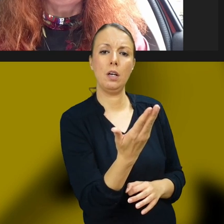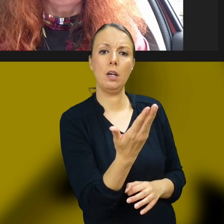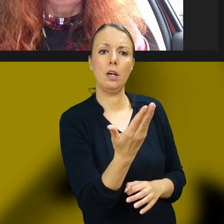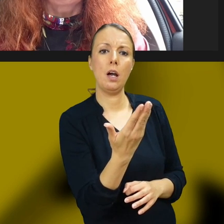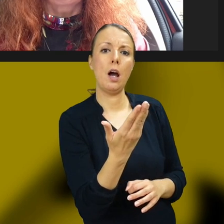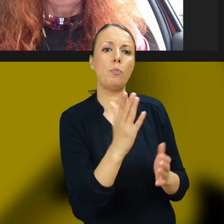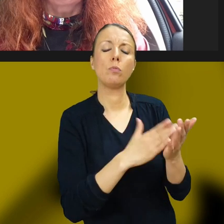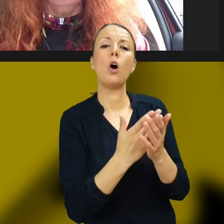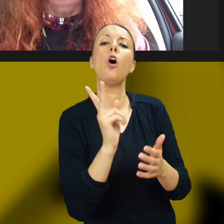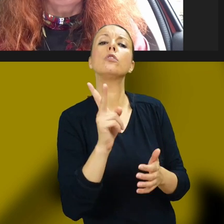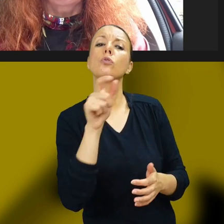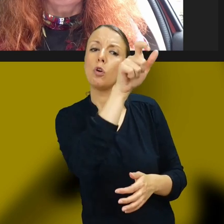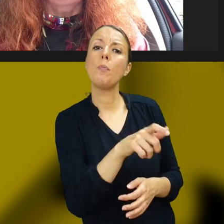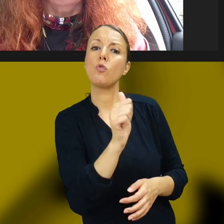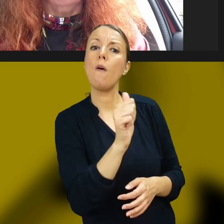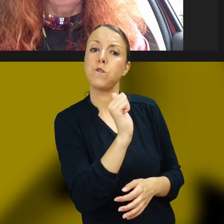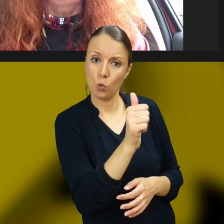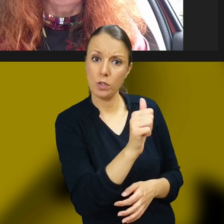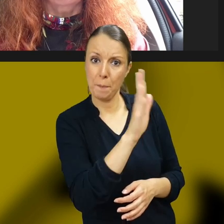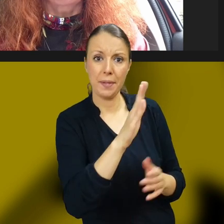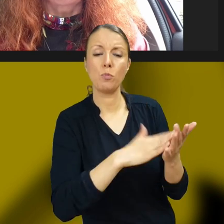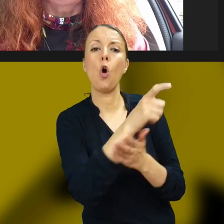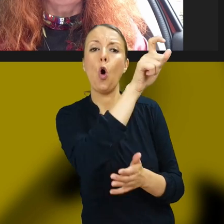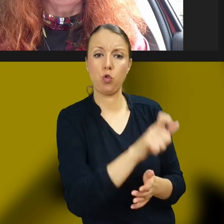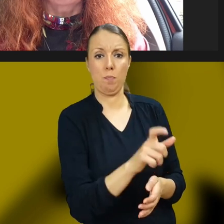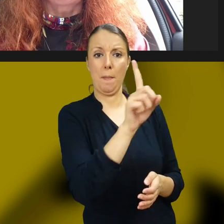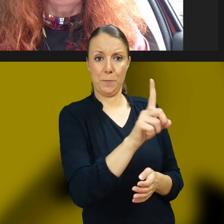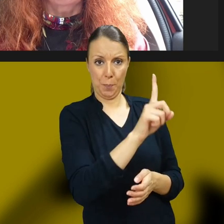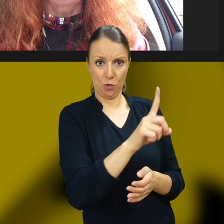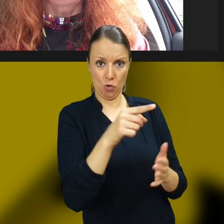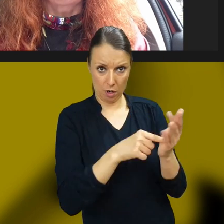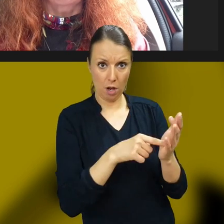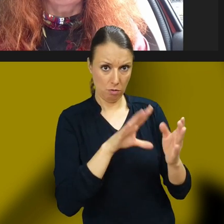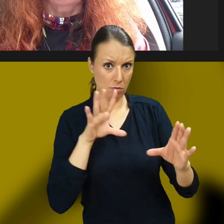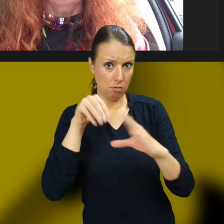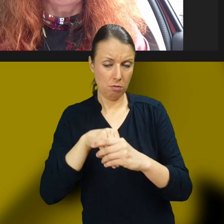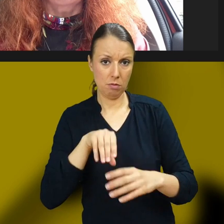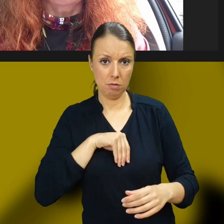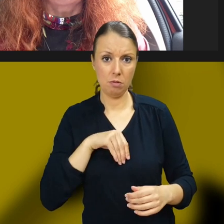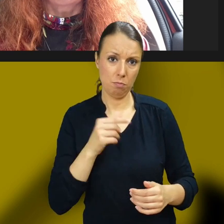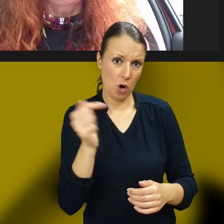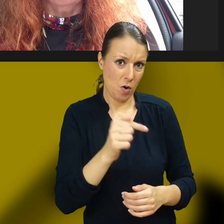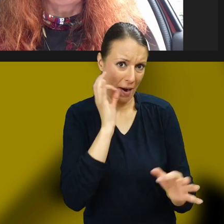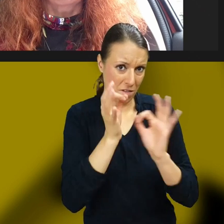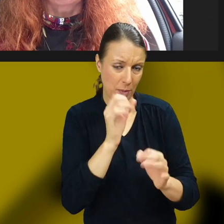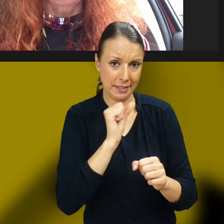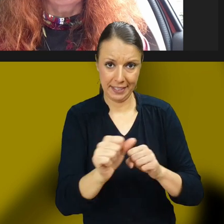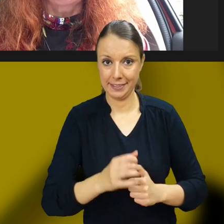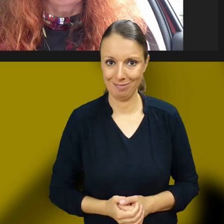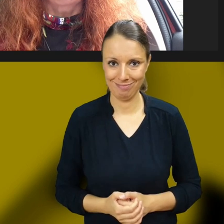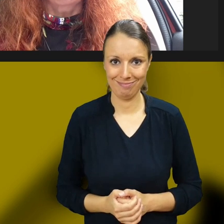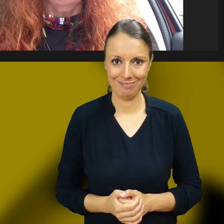funkcje publiczne. Powstrzymuję się tutaj od roztrząsania tych orzeczeń, które dotknęły panią redaktor osobiście,